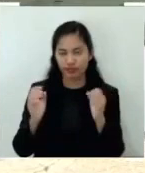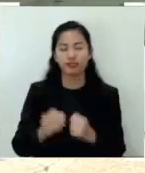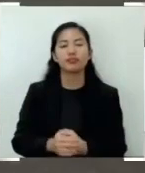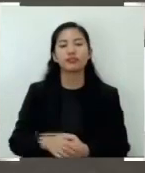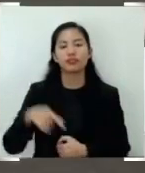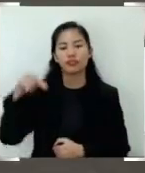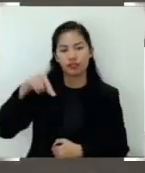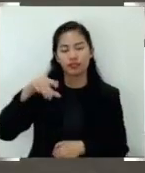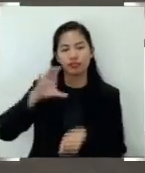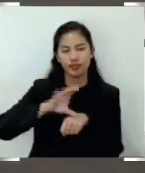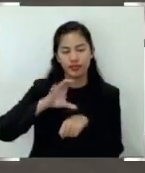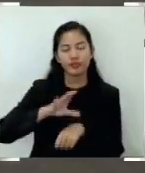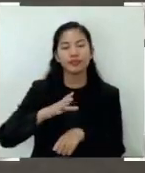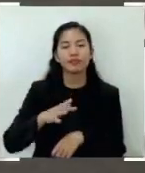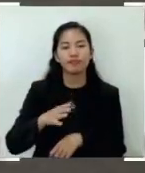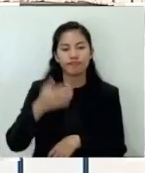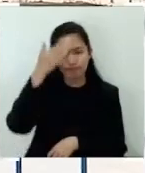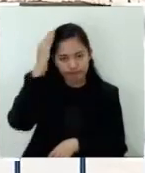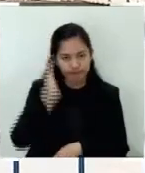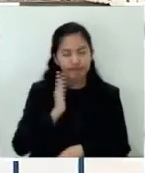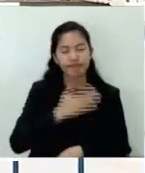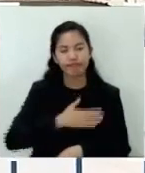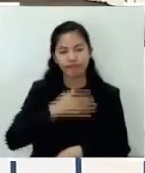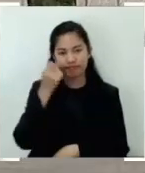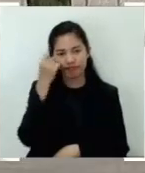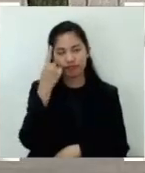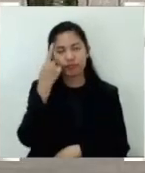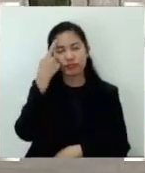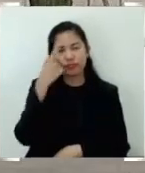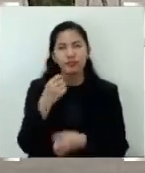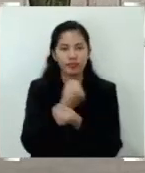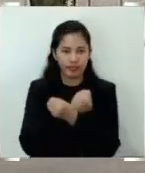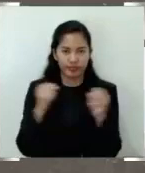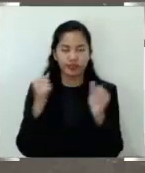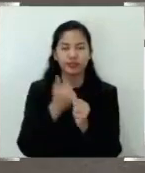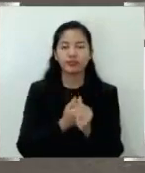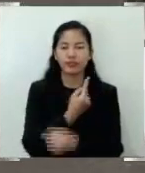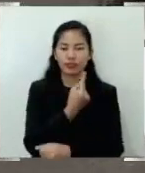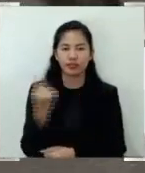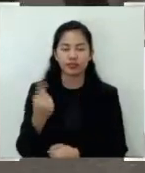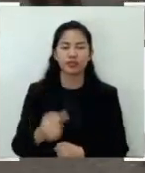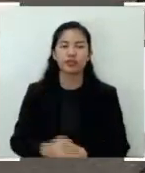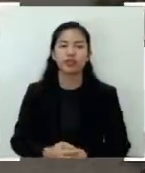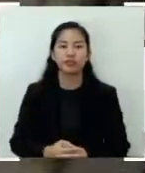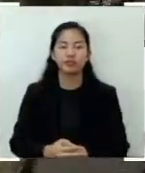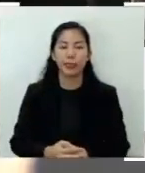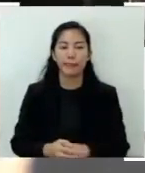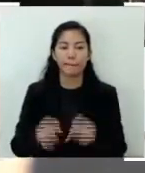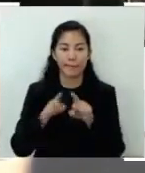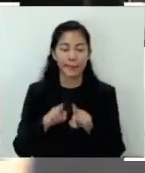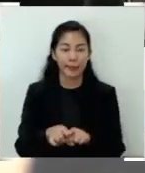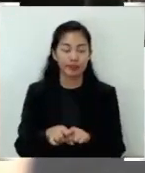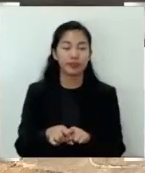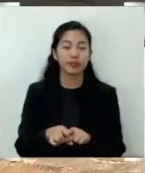pangunawa sa mga deboto para na rin daw sa kaligtasan ng lahat mula sa Omicron variant. At bukod po sa pwede manood oras-oras